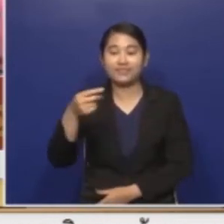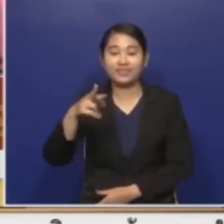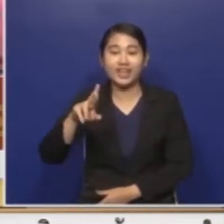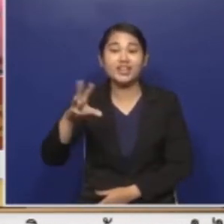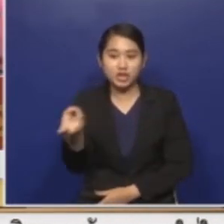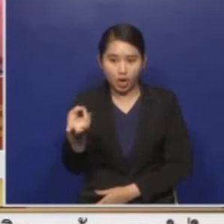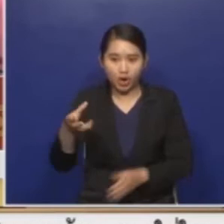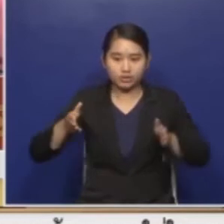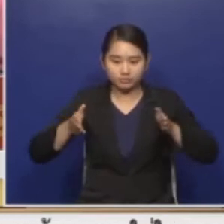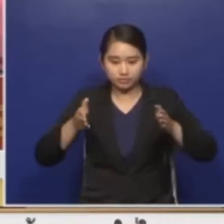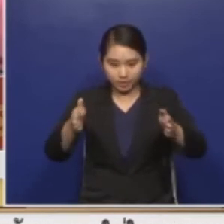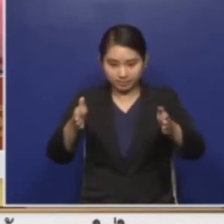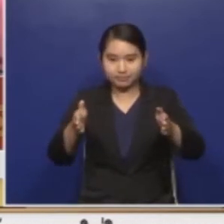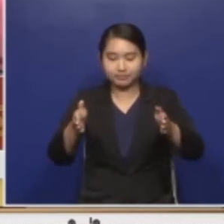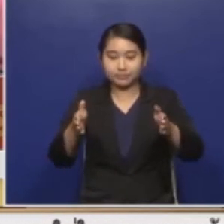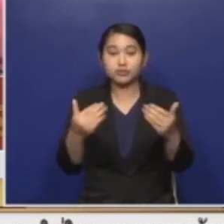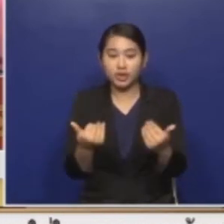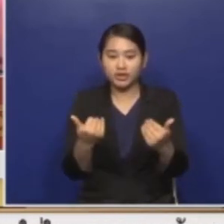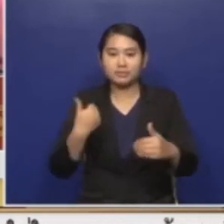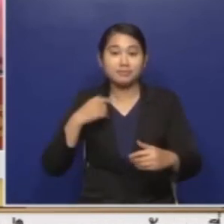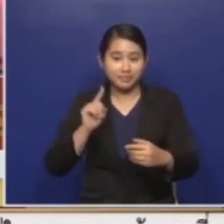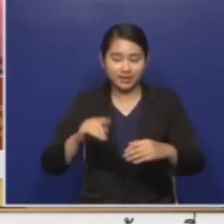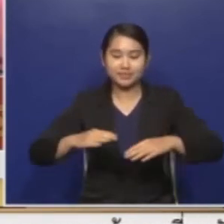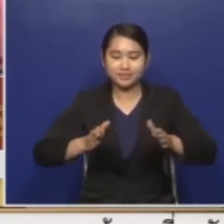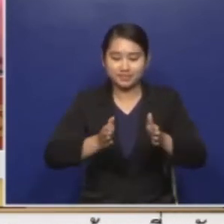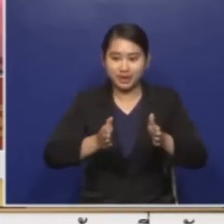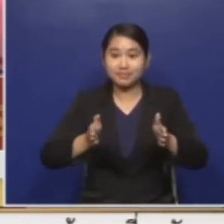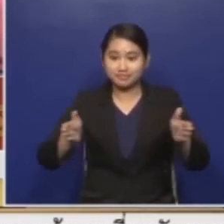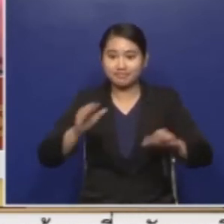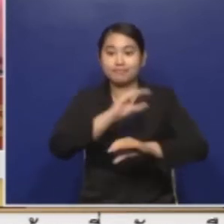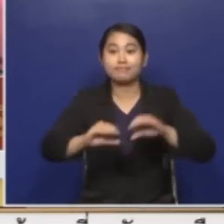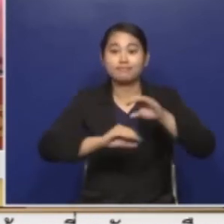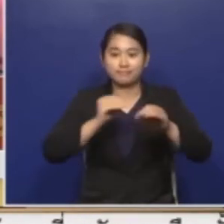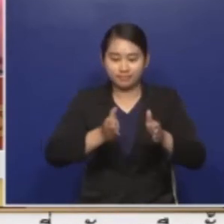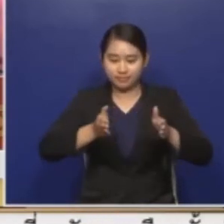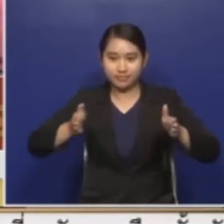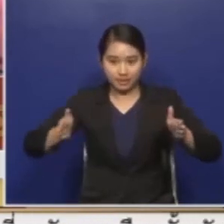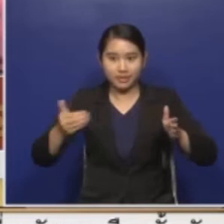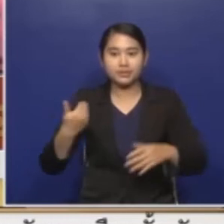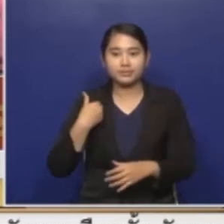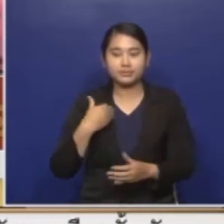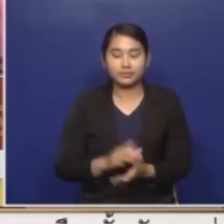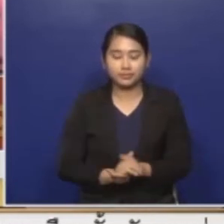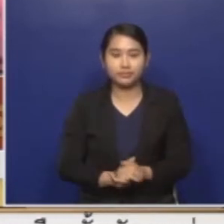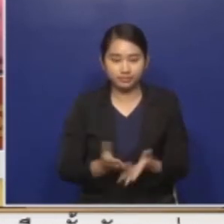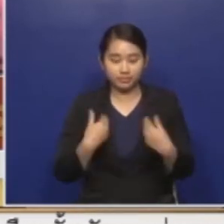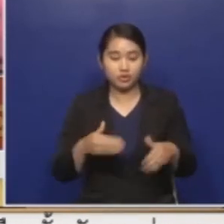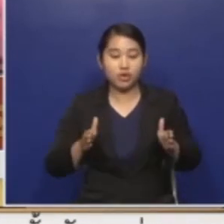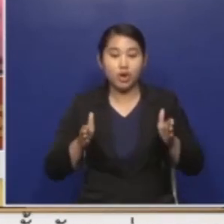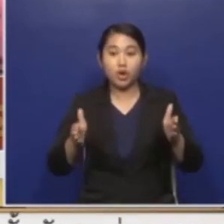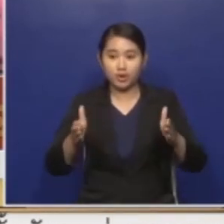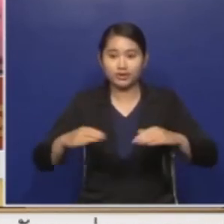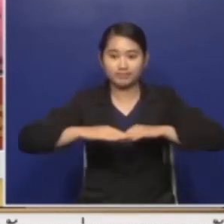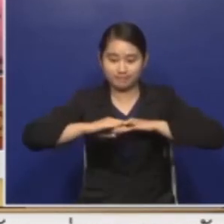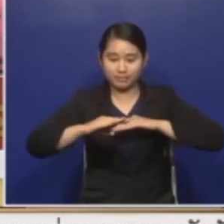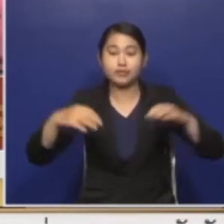การขยายผิวจราจรและปรับช่องจราจรในส่วนที่ขยายผิวจราจรไปในเรื่องของไฟท